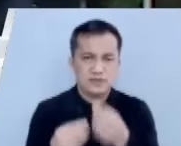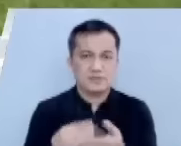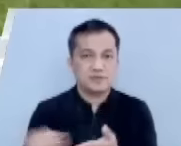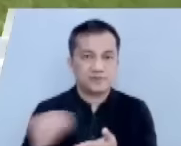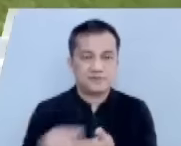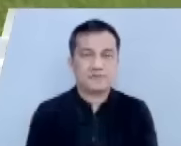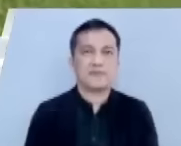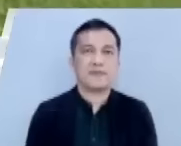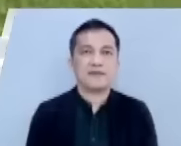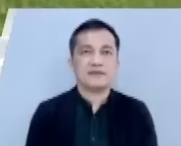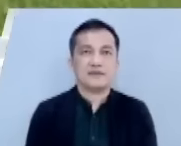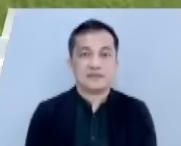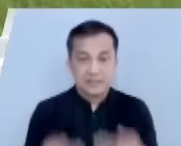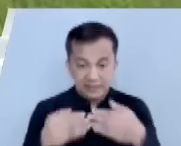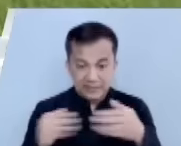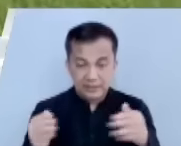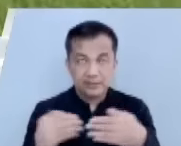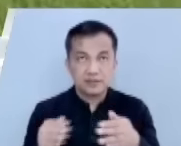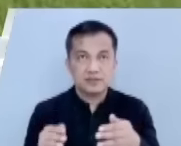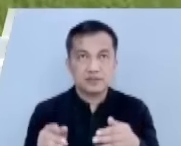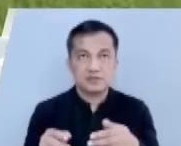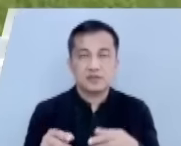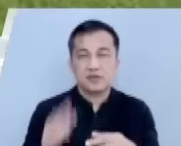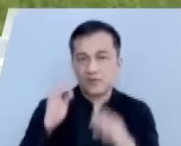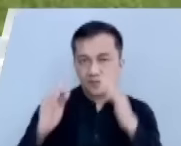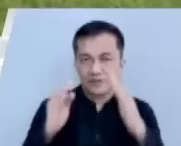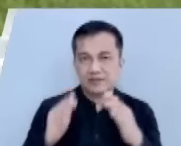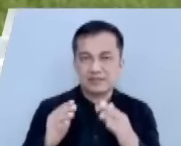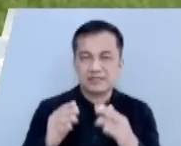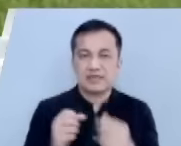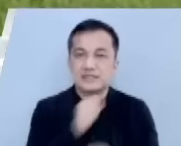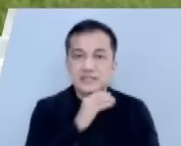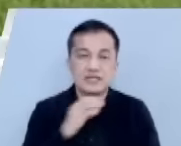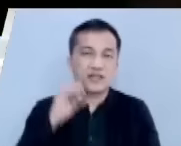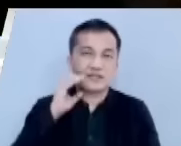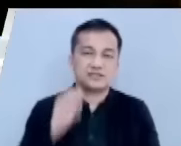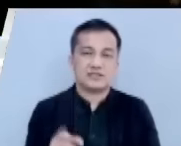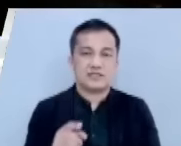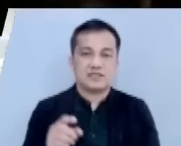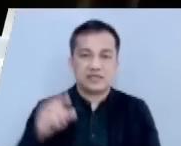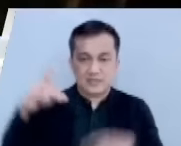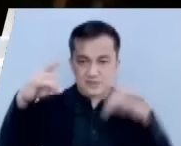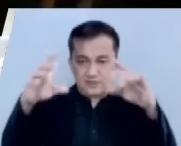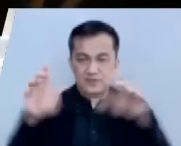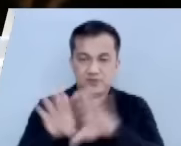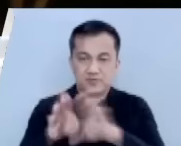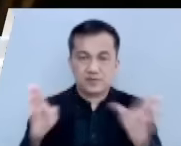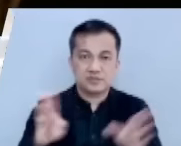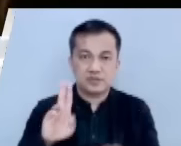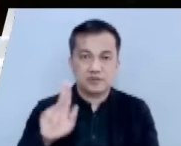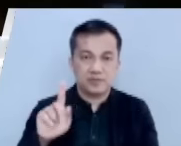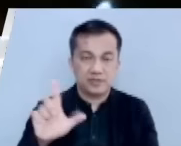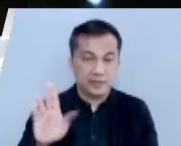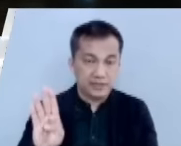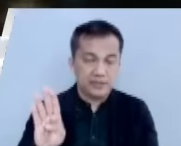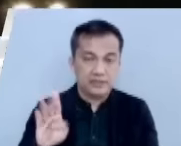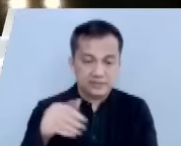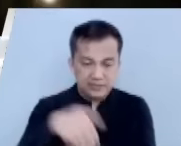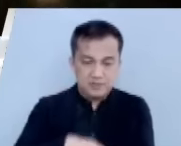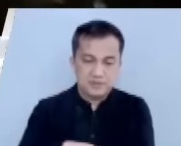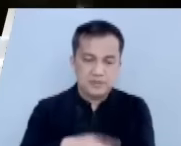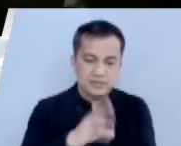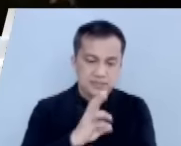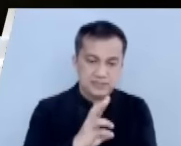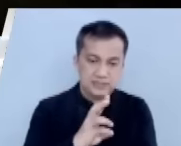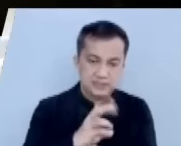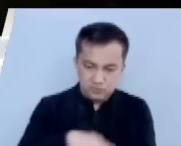ng universidad, babati agad si Santa Claus. Bukas ang ilaw ng Christmas tree ng UPLB tuwing gabi, alas 6 hanggang alas 10 mula